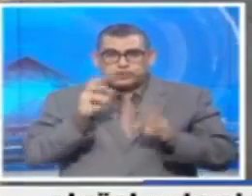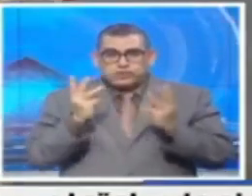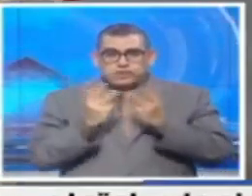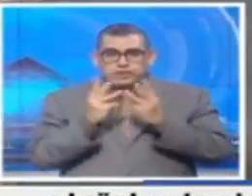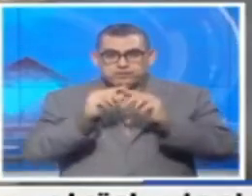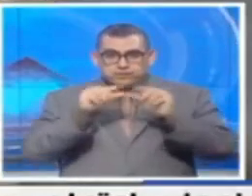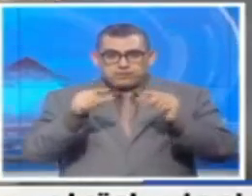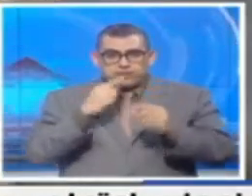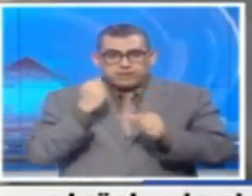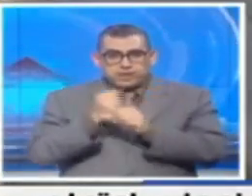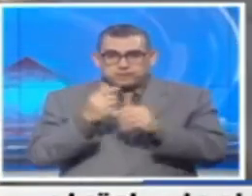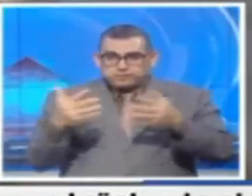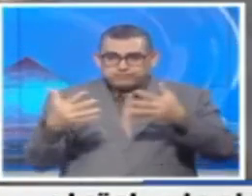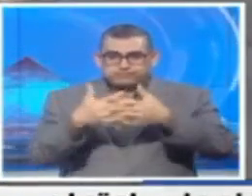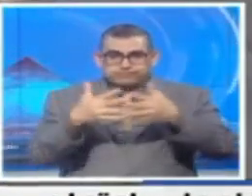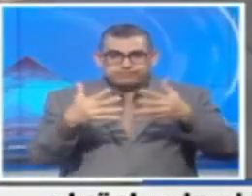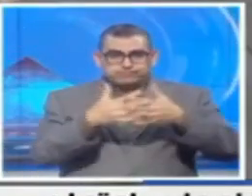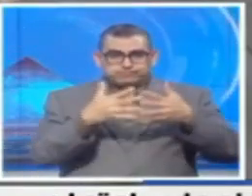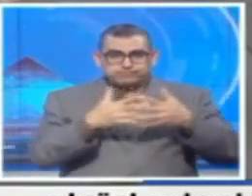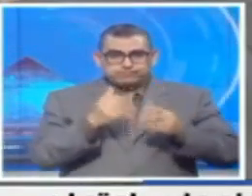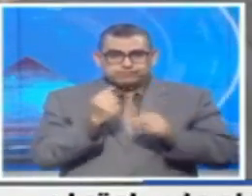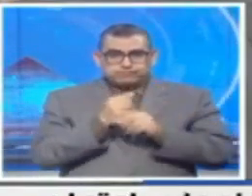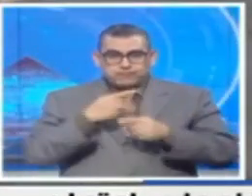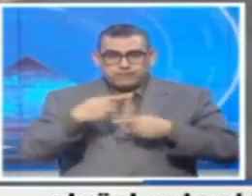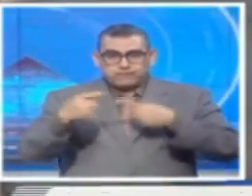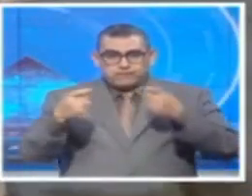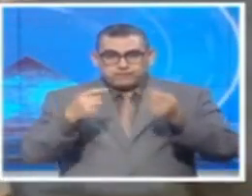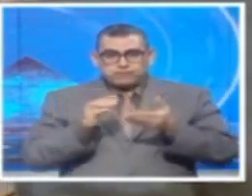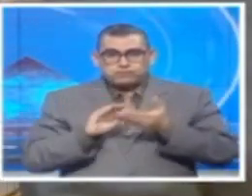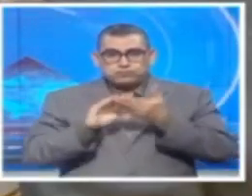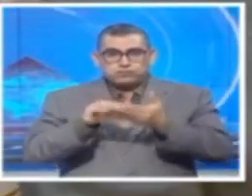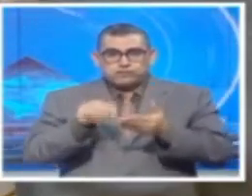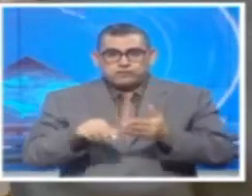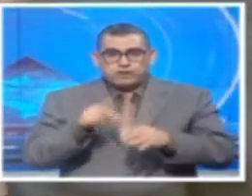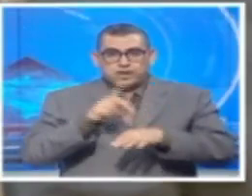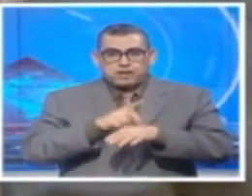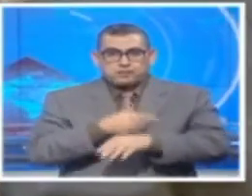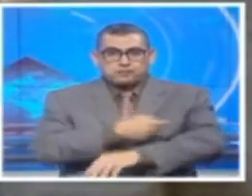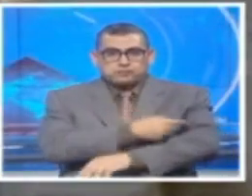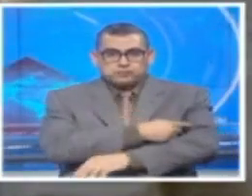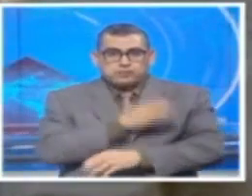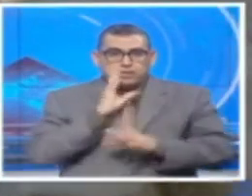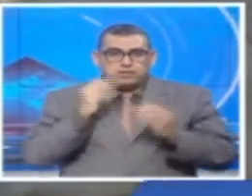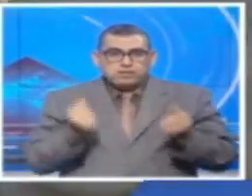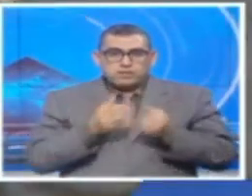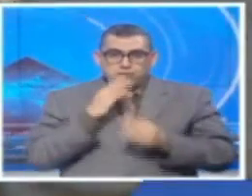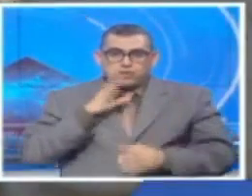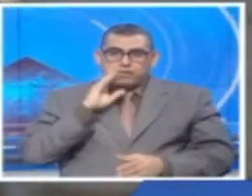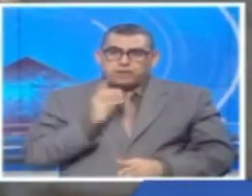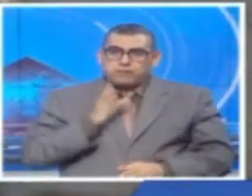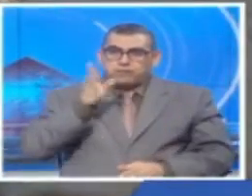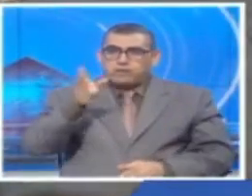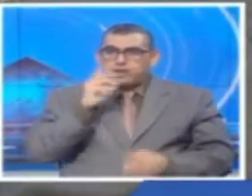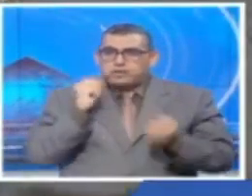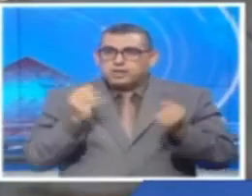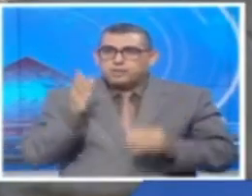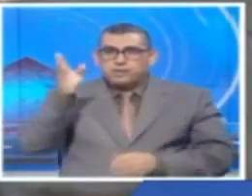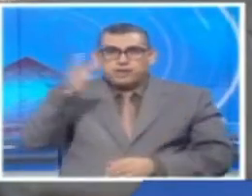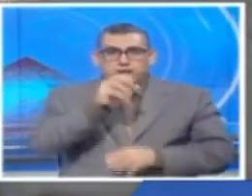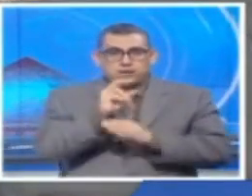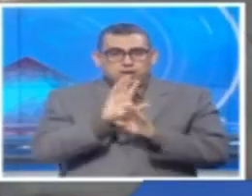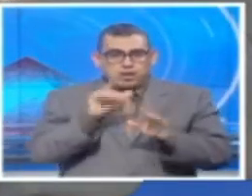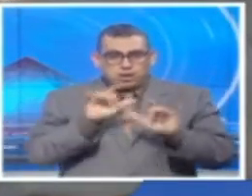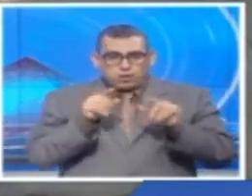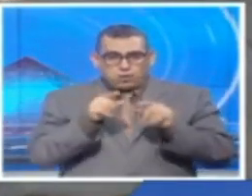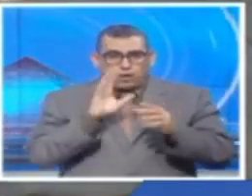منصة تفاعلية بتقدم الخدمات التدريب بحيث انه ما يحتاجش يجي يتدرب في الهيئة هنا او ان